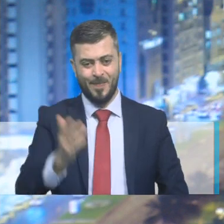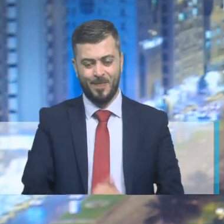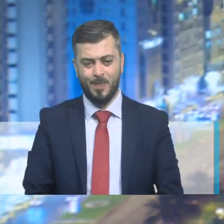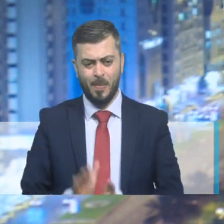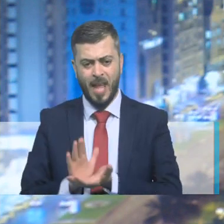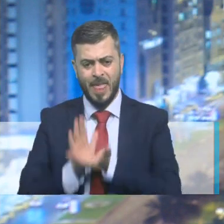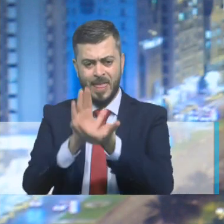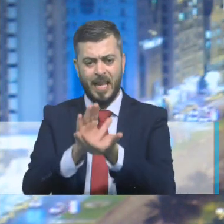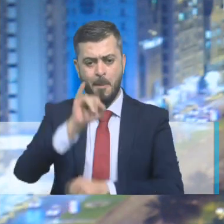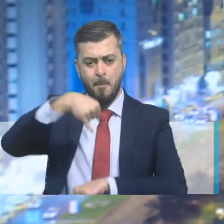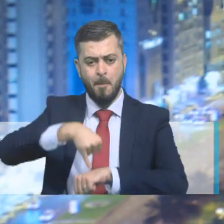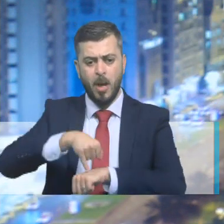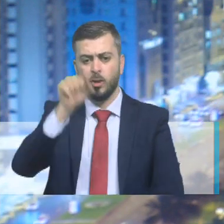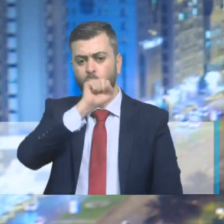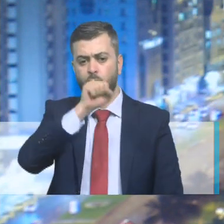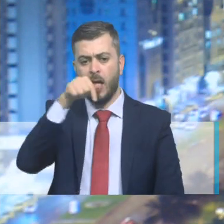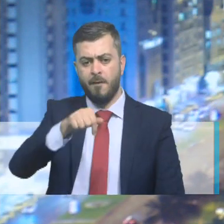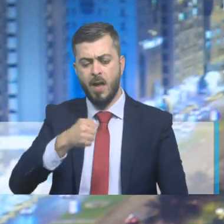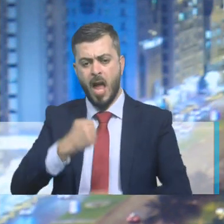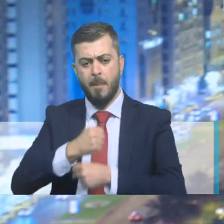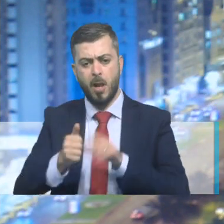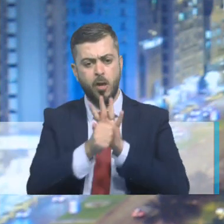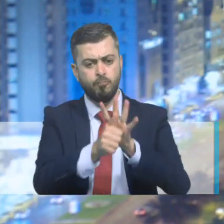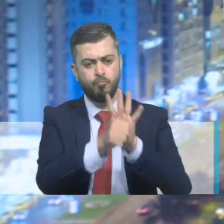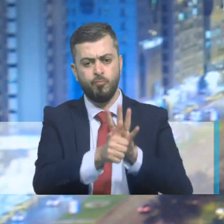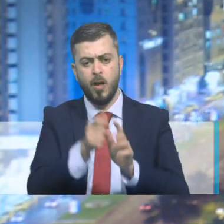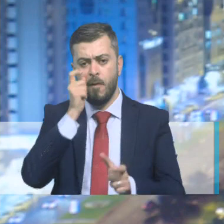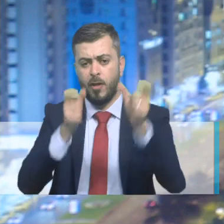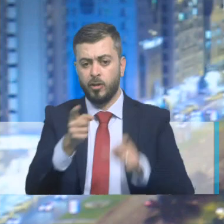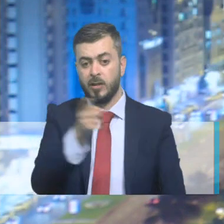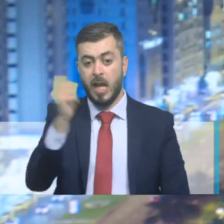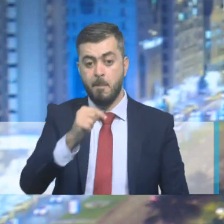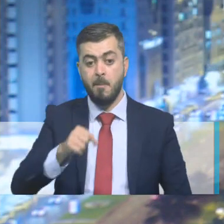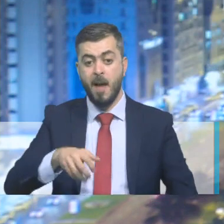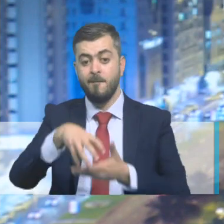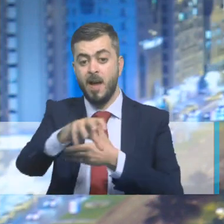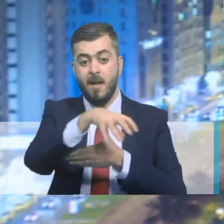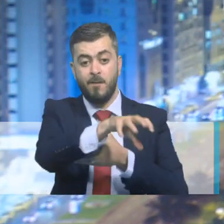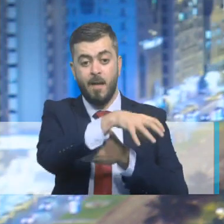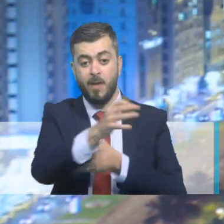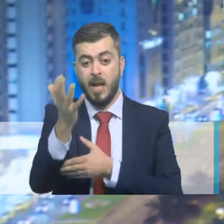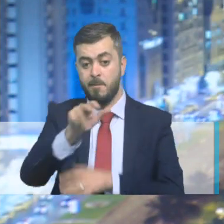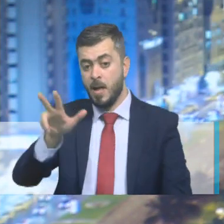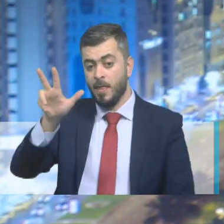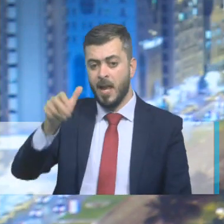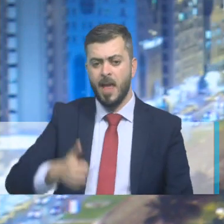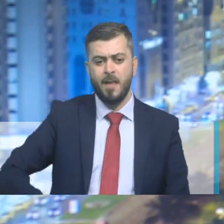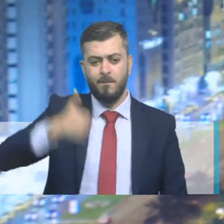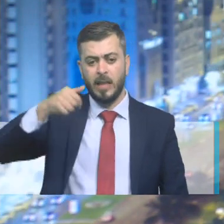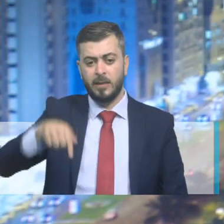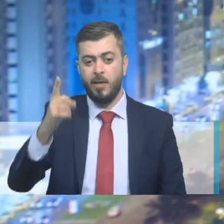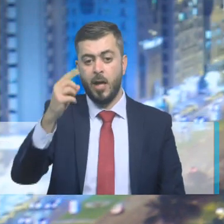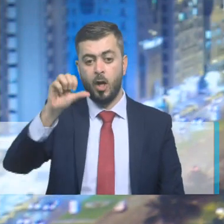كرم مركز الشارقة لريادة الأعمال شراع الفرق الثلاث الفائزة بهاكاثون رواد المستقبل